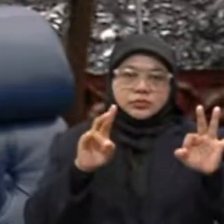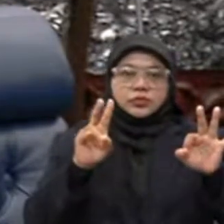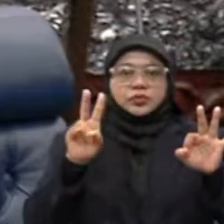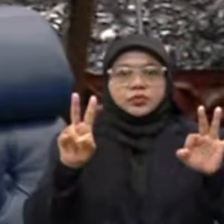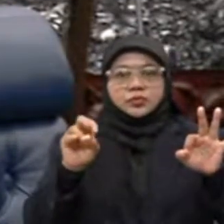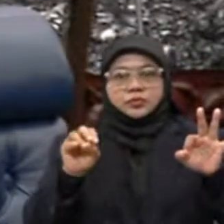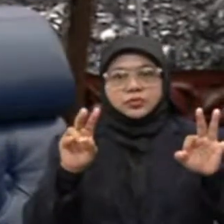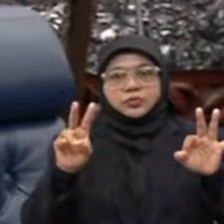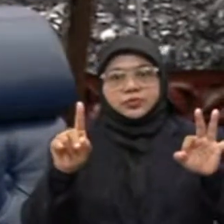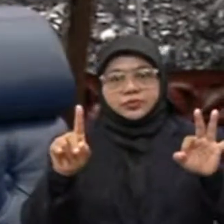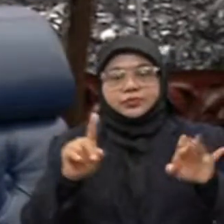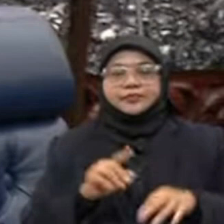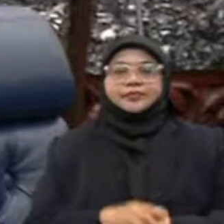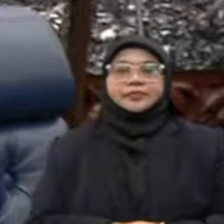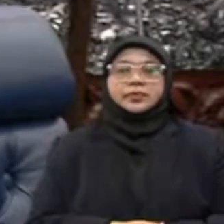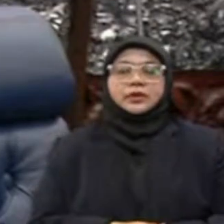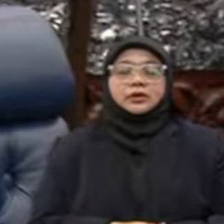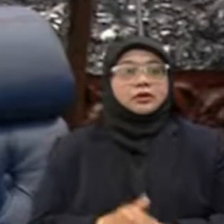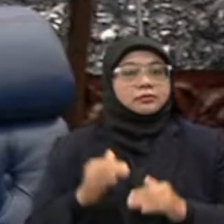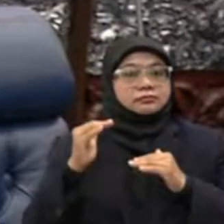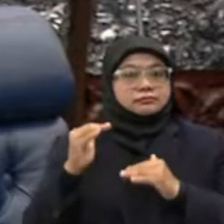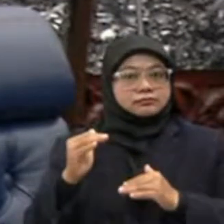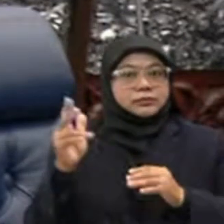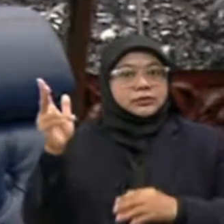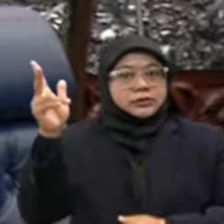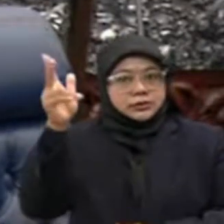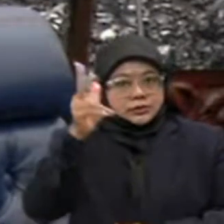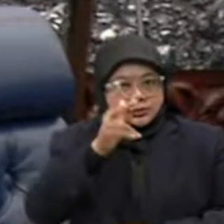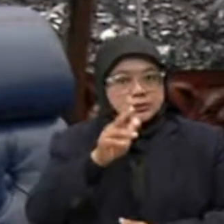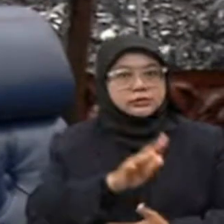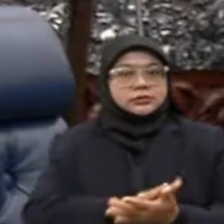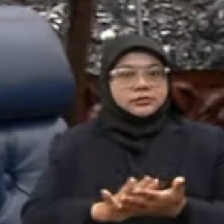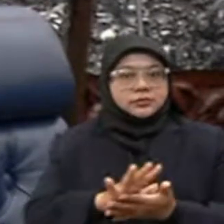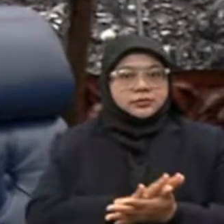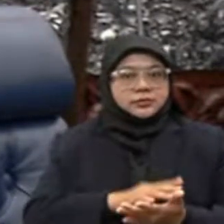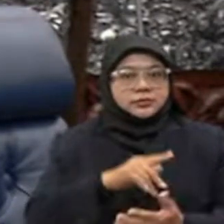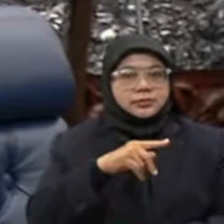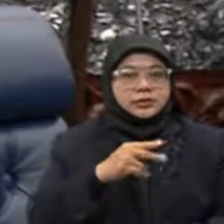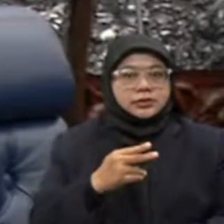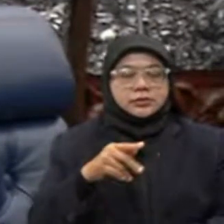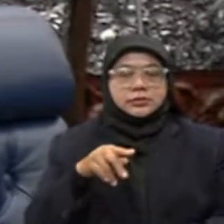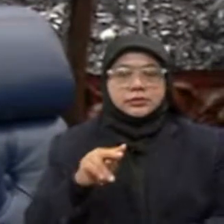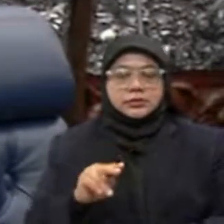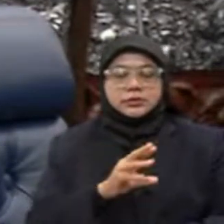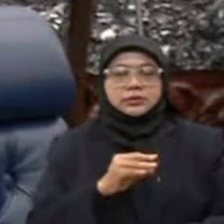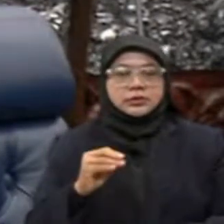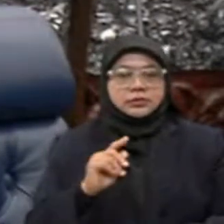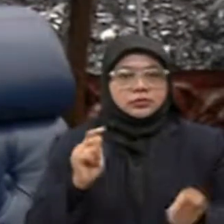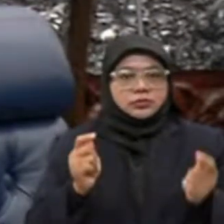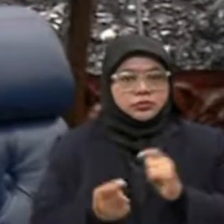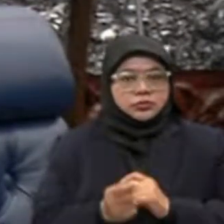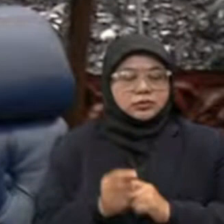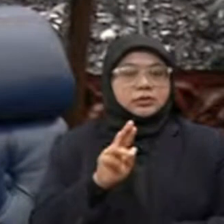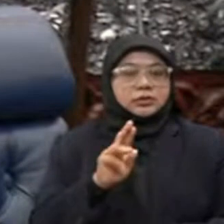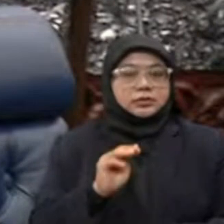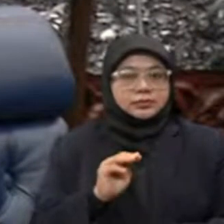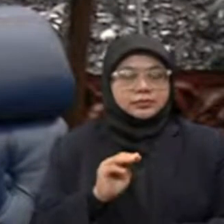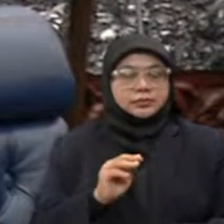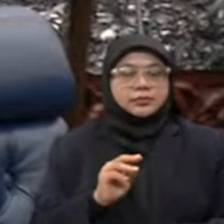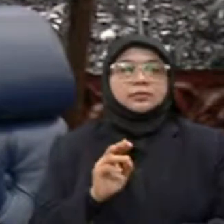21 sedalam tempuh kerajaan campuran pspn ini kadang Ringgit berbanding